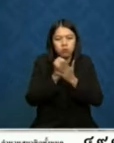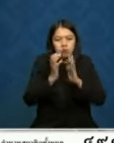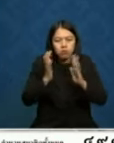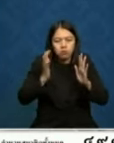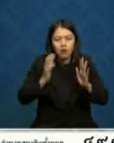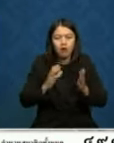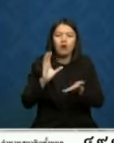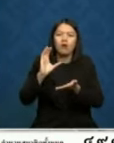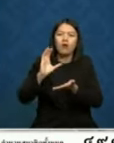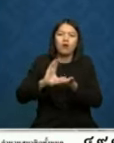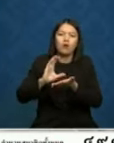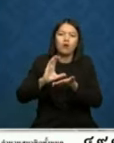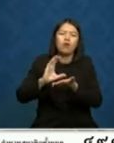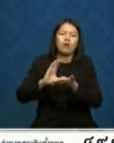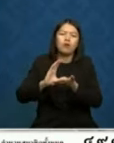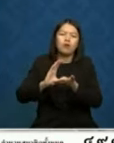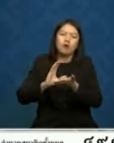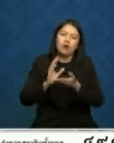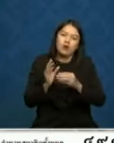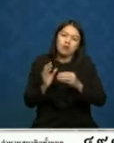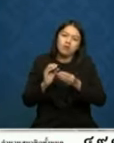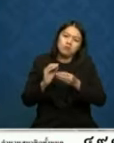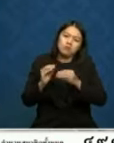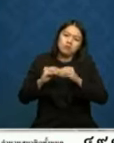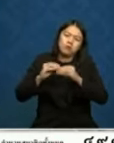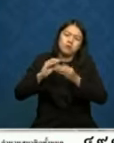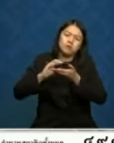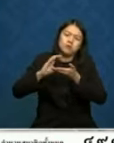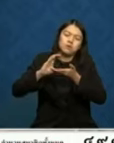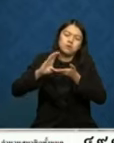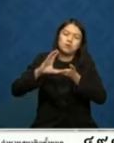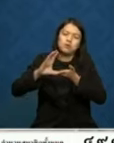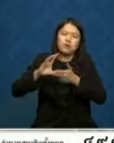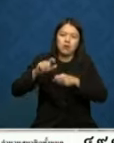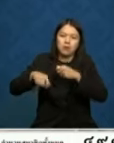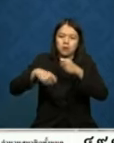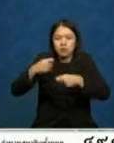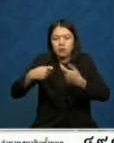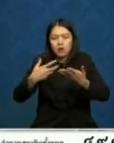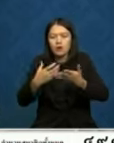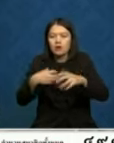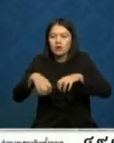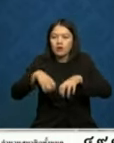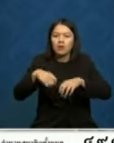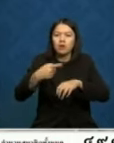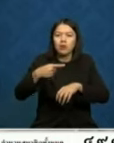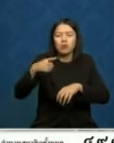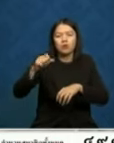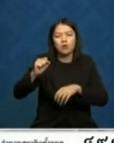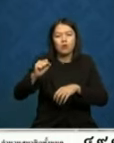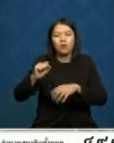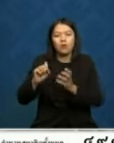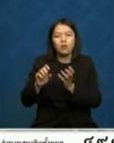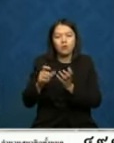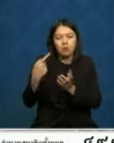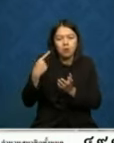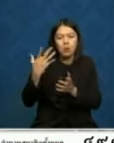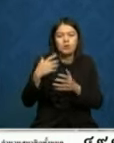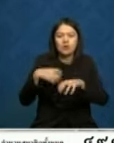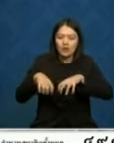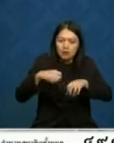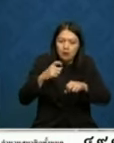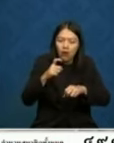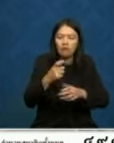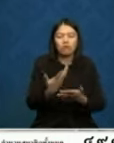ประมาณมันก็เพิ่มขึ้นเรื่อยๆแต่ผลลัพธ์ของการใช้งบประมาณในการปราบปรามยาเสพติดกลับไม่ได้ประสิทธิภาพเท่าที่ควรครับท่านประธ